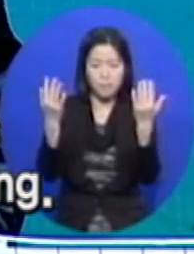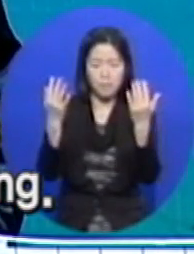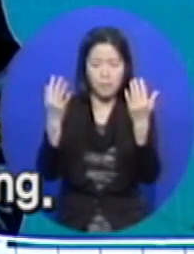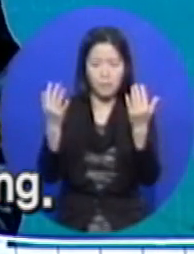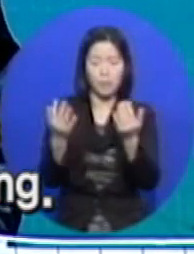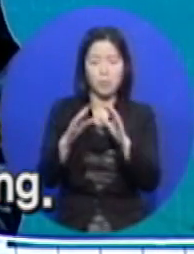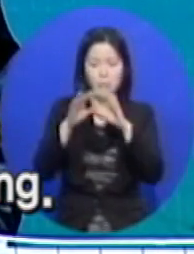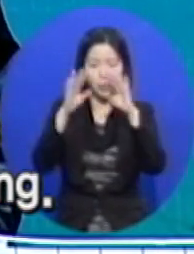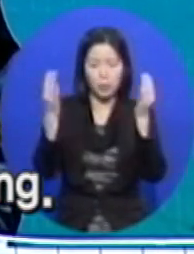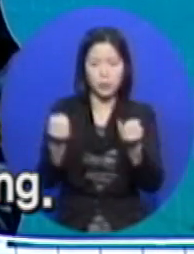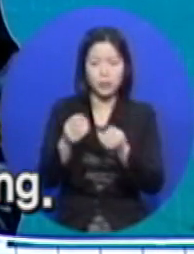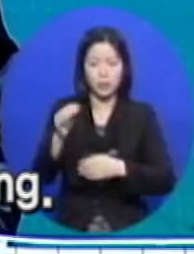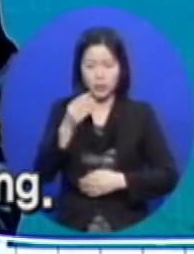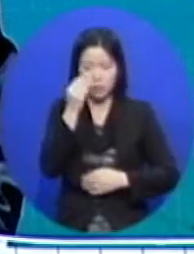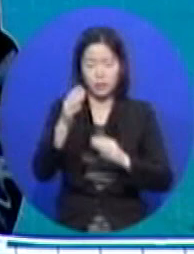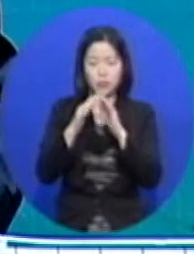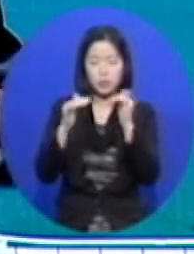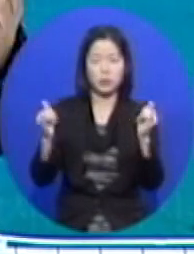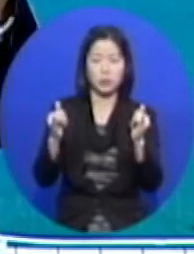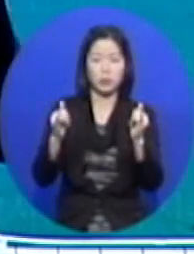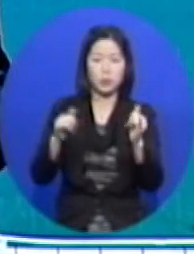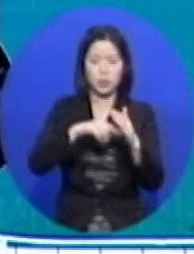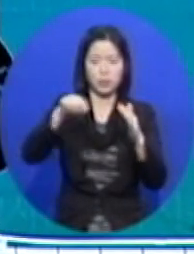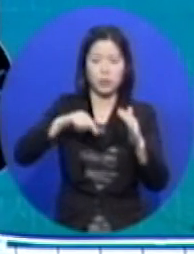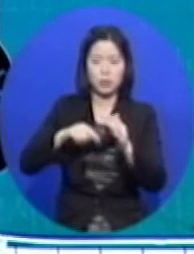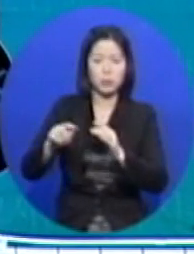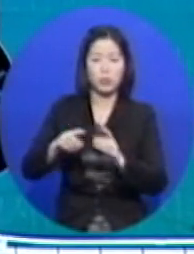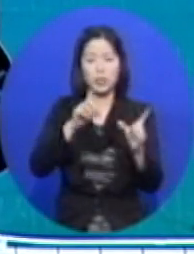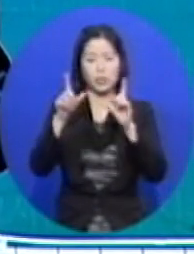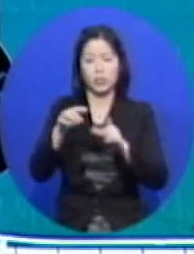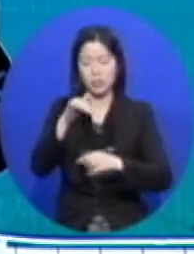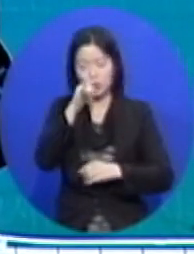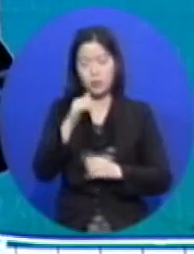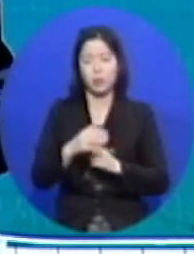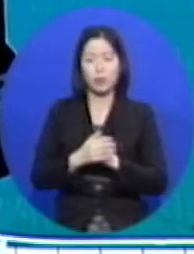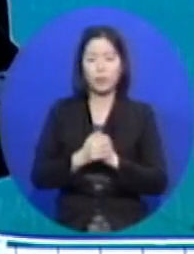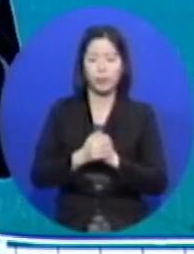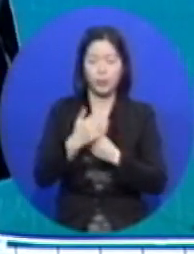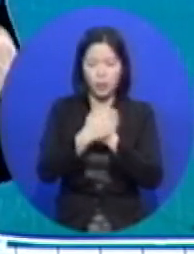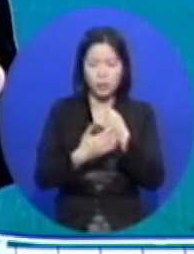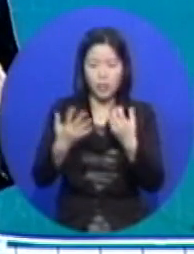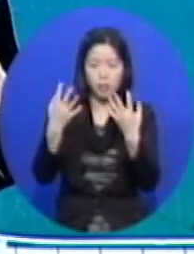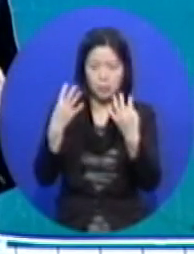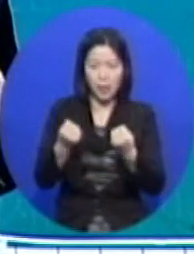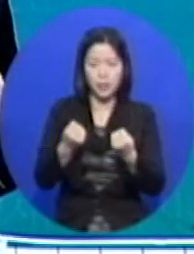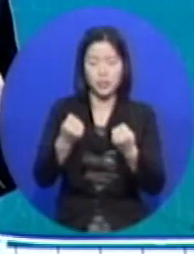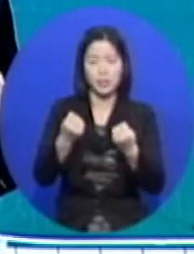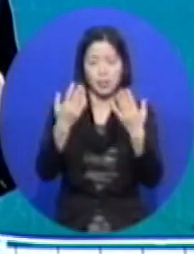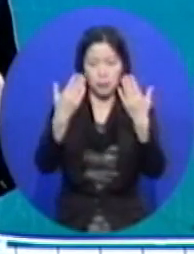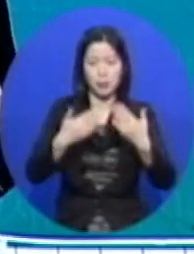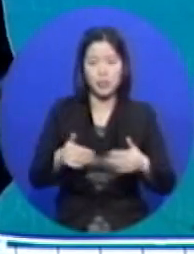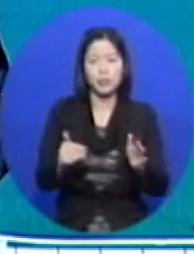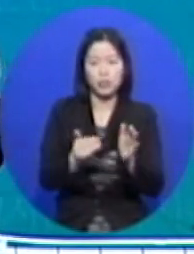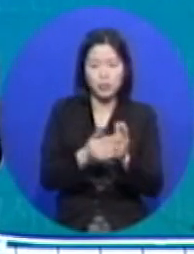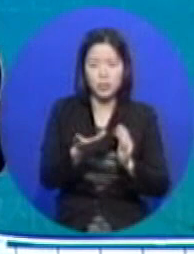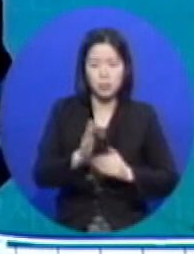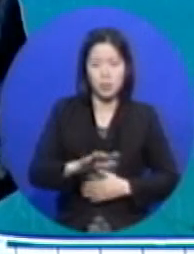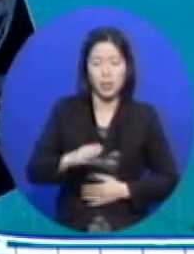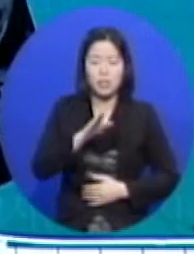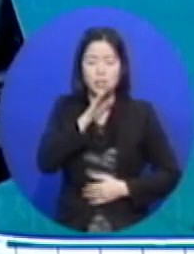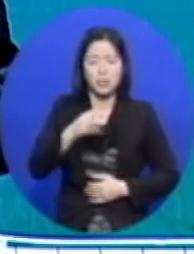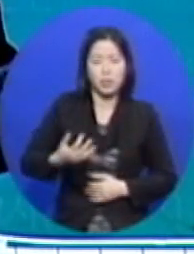일어나고 있어요 은혜는 엄청난 은혜를 받아 놓고도 실제로는 전혀 누리지 못하는 겁니다